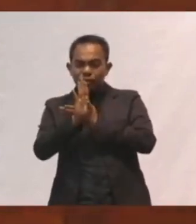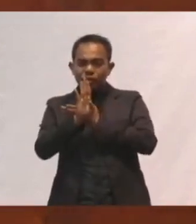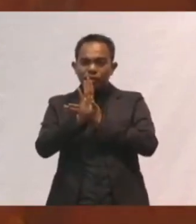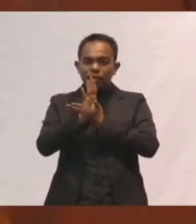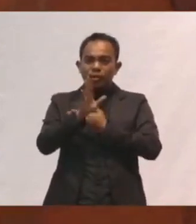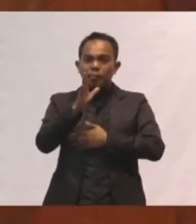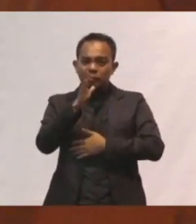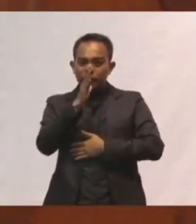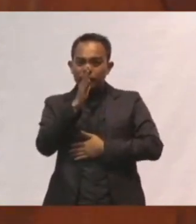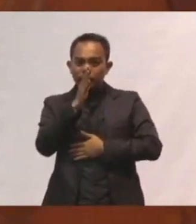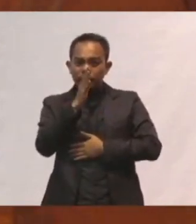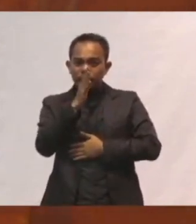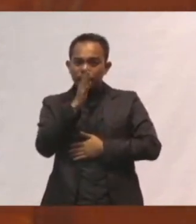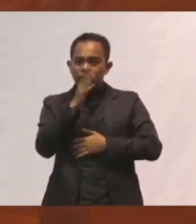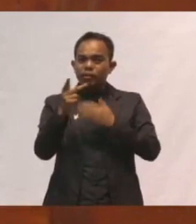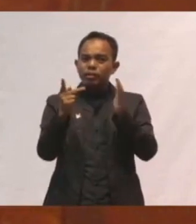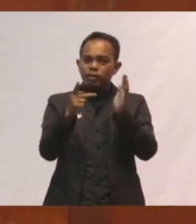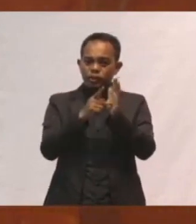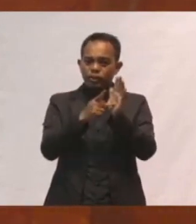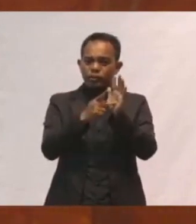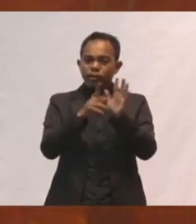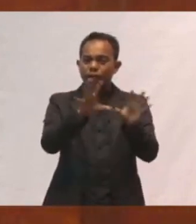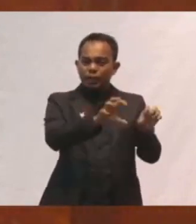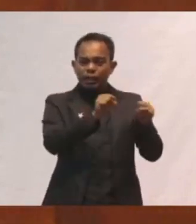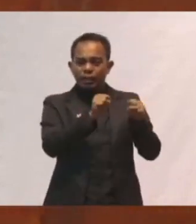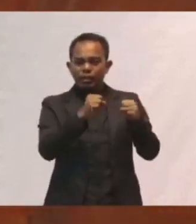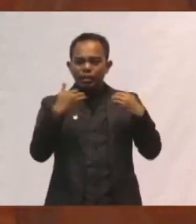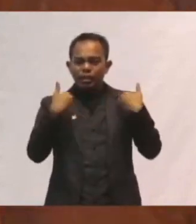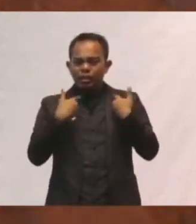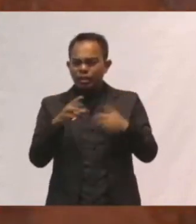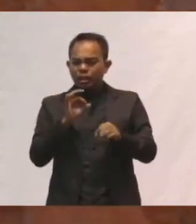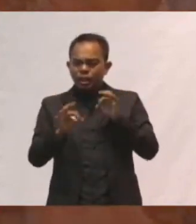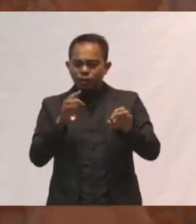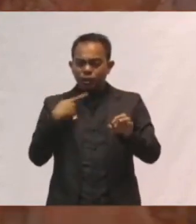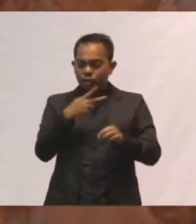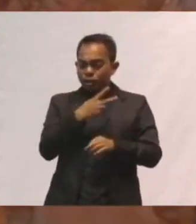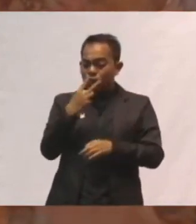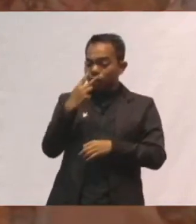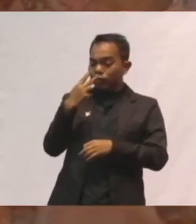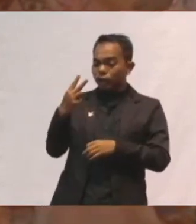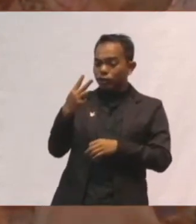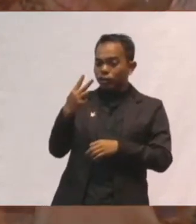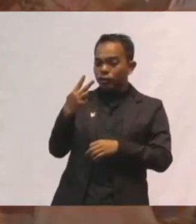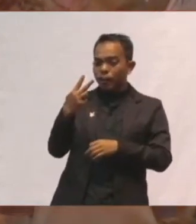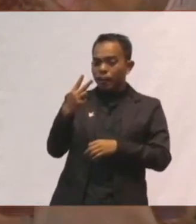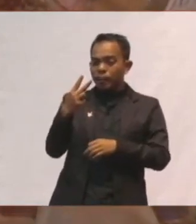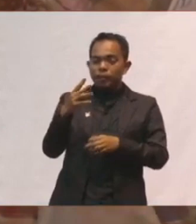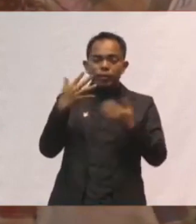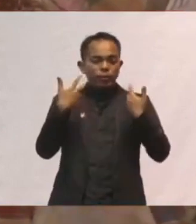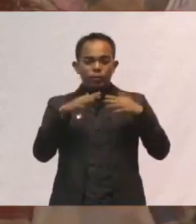kepada singa itu. Kalau kita lihat dalam kalangan manusia pula,